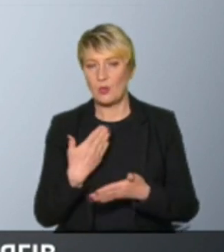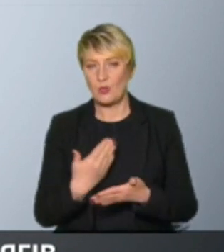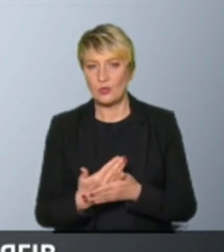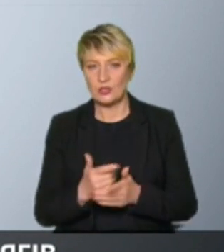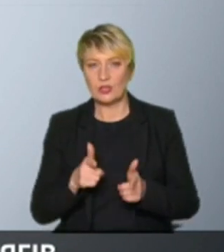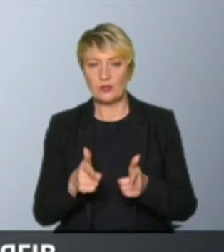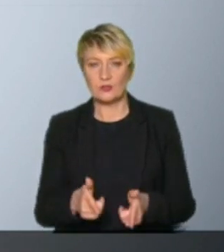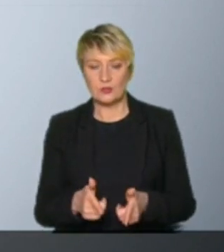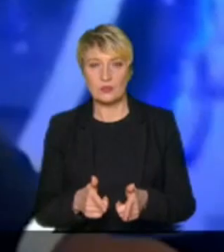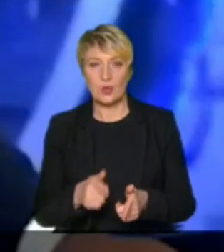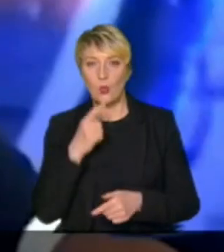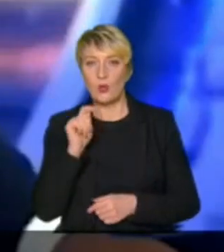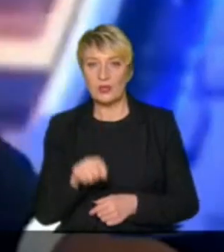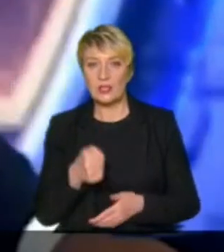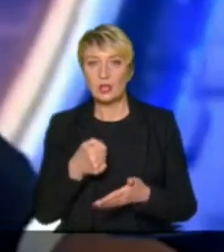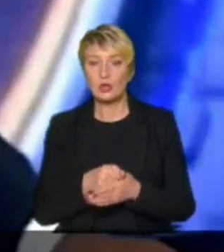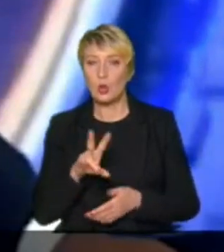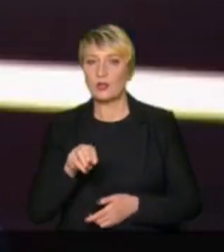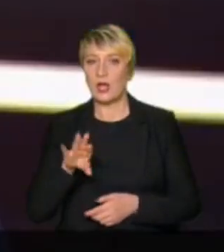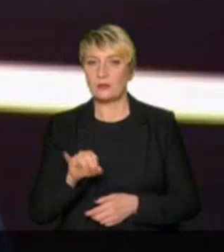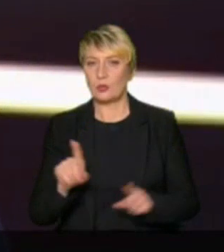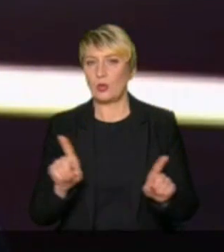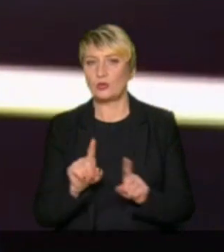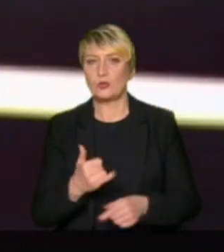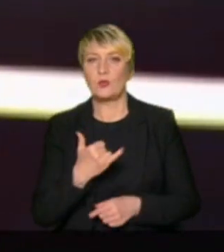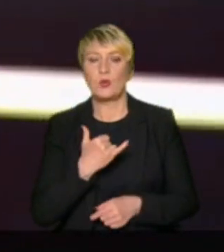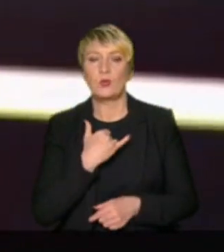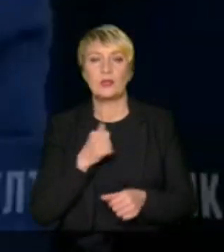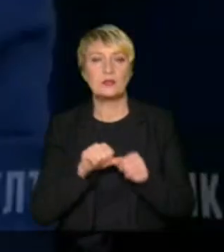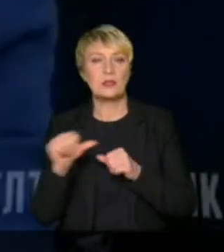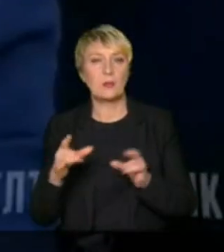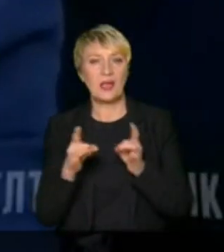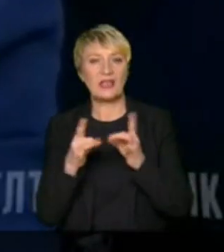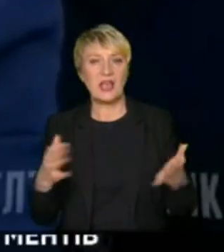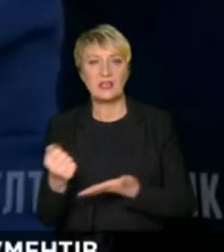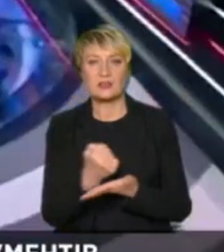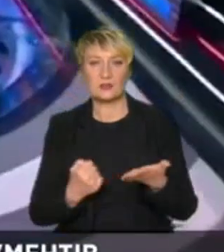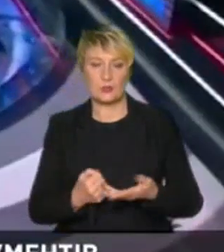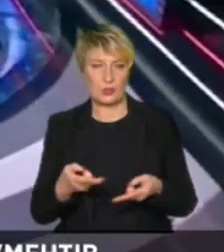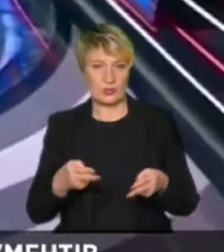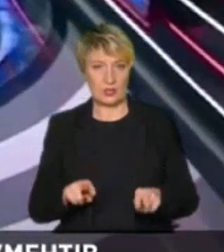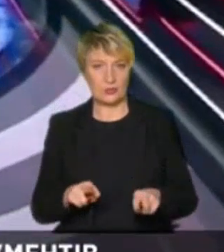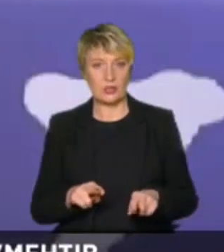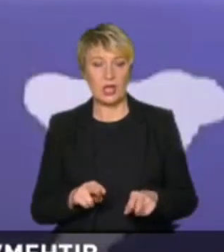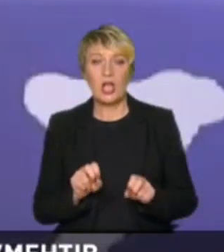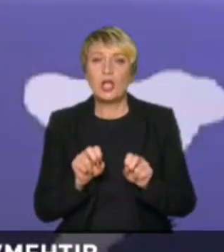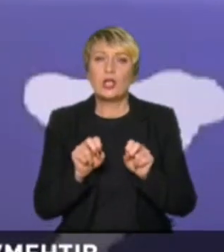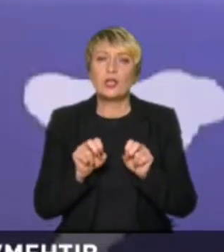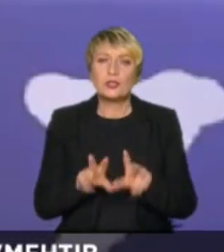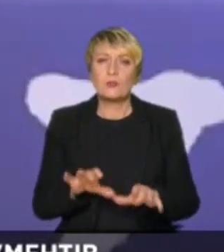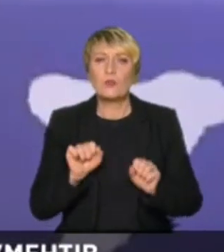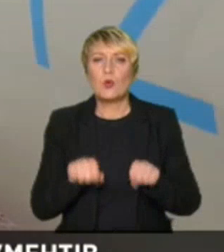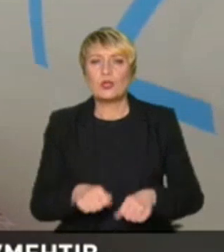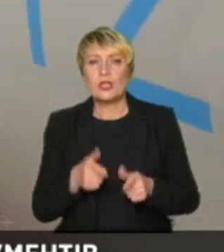вступу України до НАТО. Так, а що там у нас окрім ядерної зброї залишилося? Чим можна пригрозити